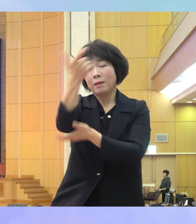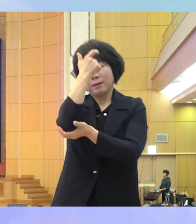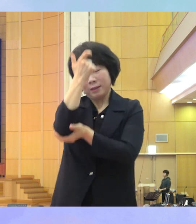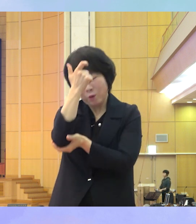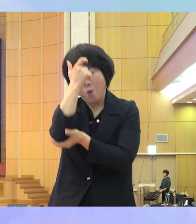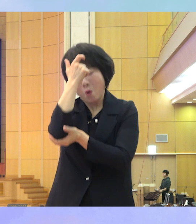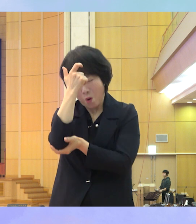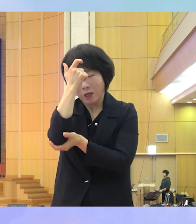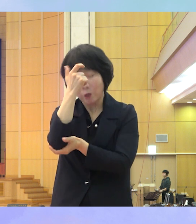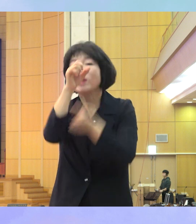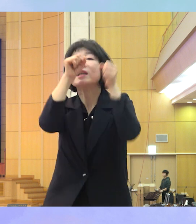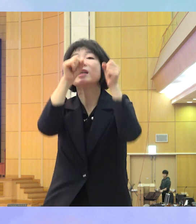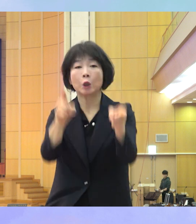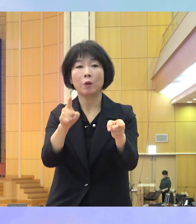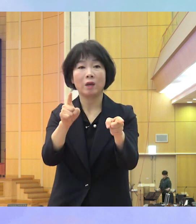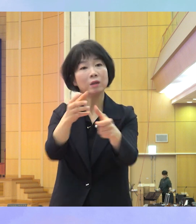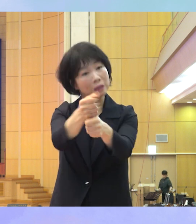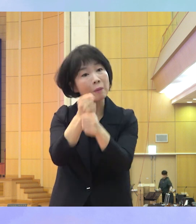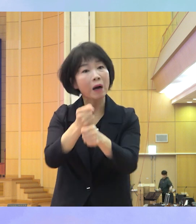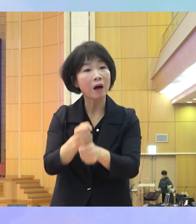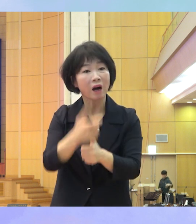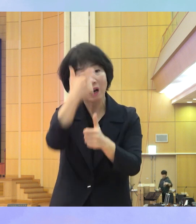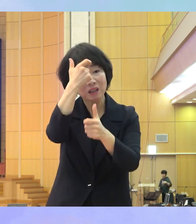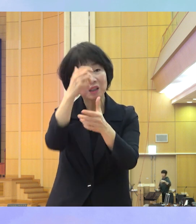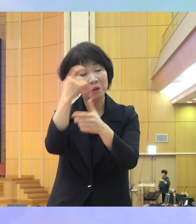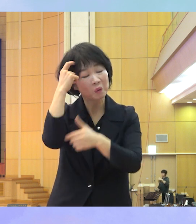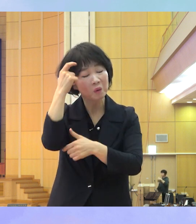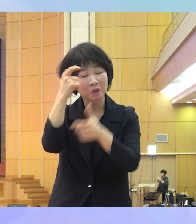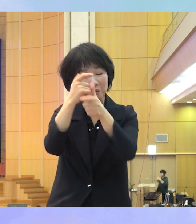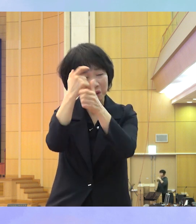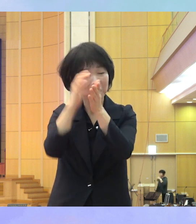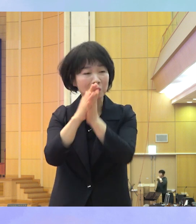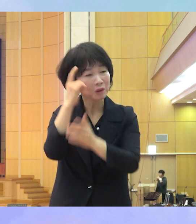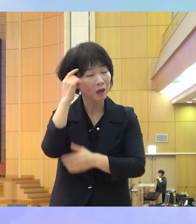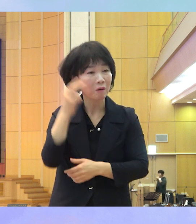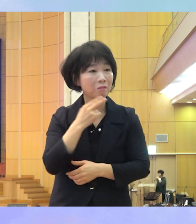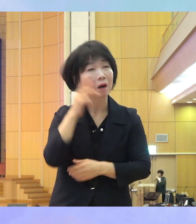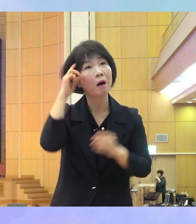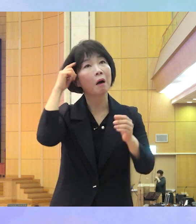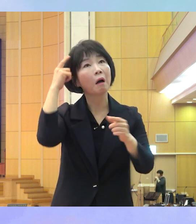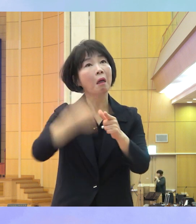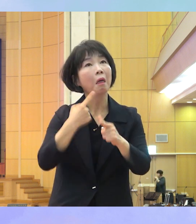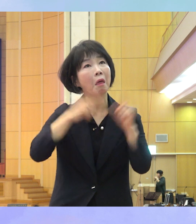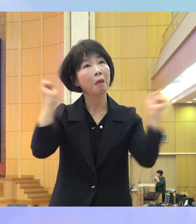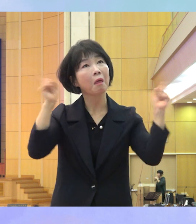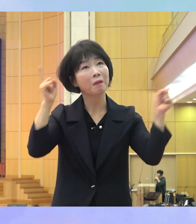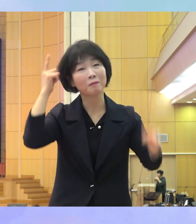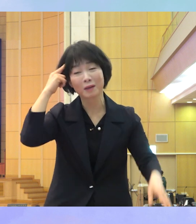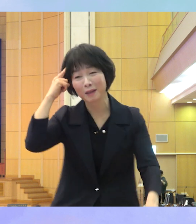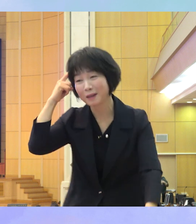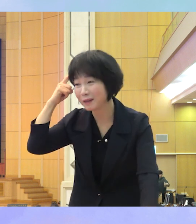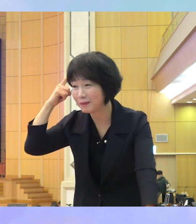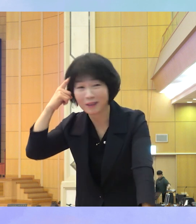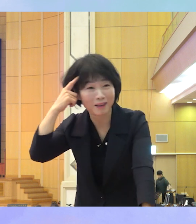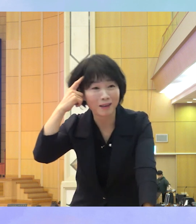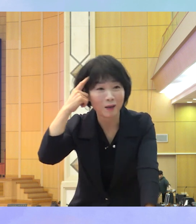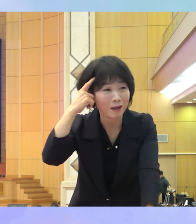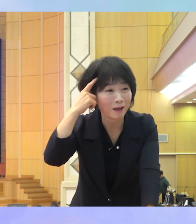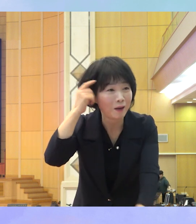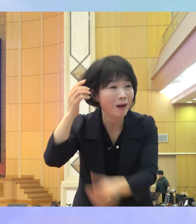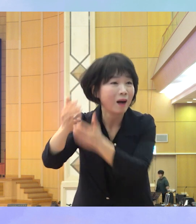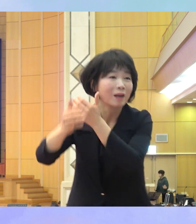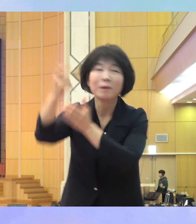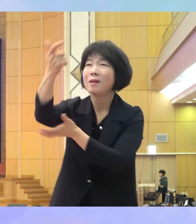기회, 기도할 기회를 타서 기도하다 보면 주님을 만나는 것이고, 주님을 만났다 그러면 잘 만났네,